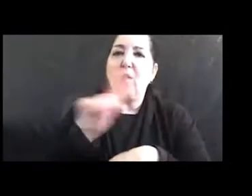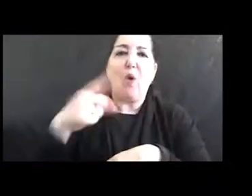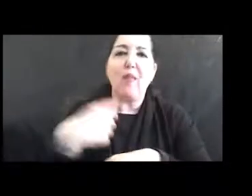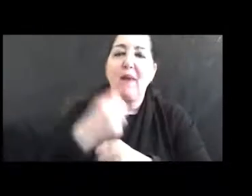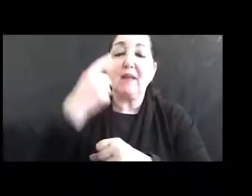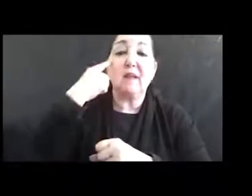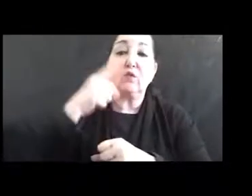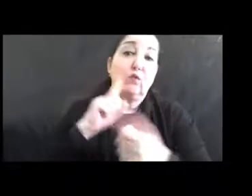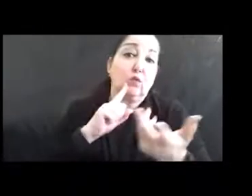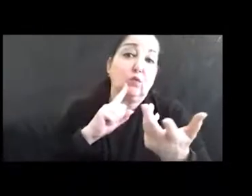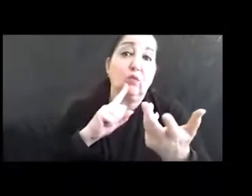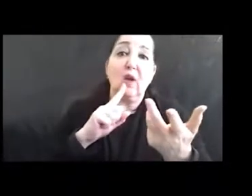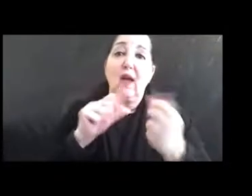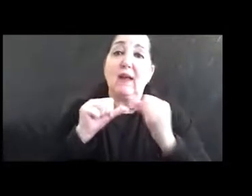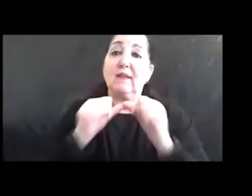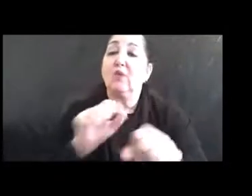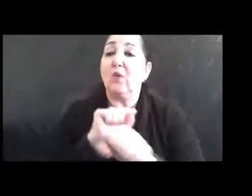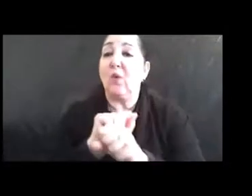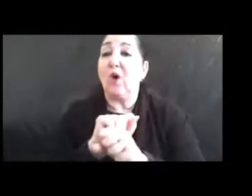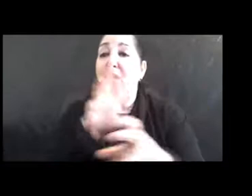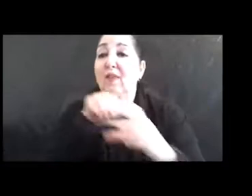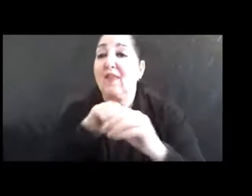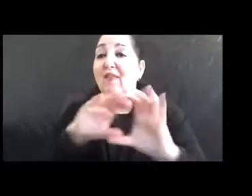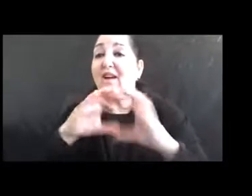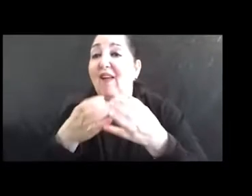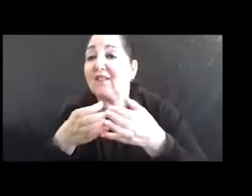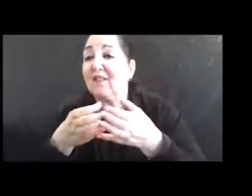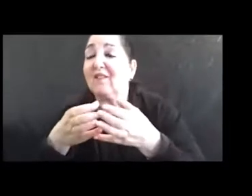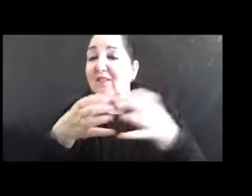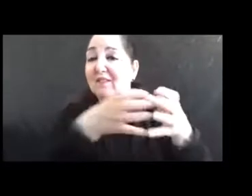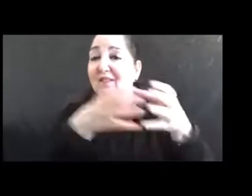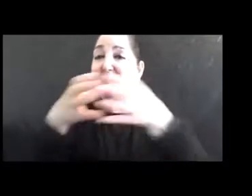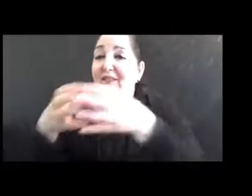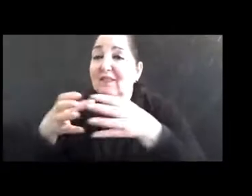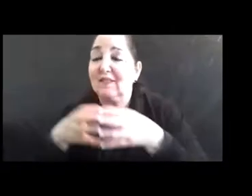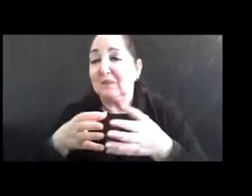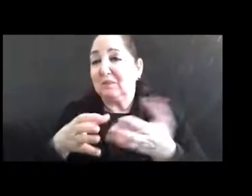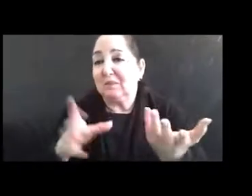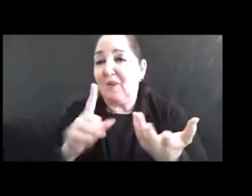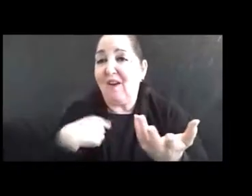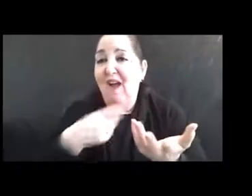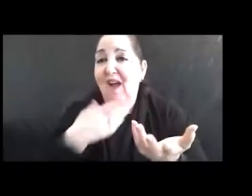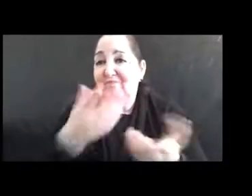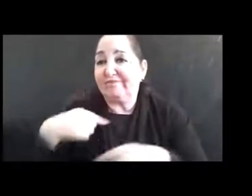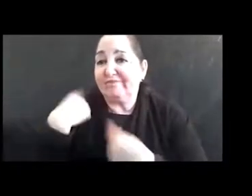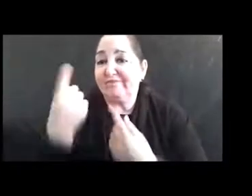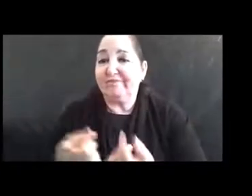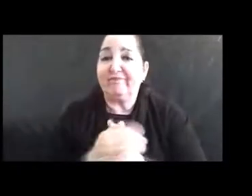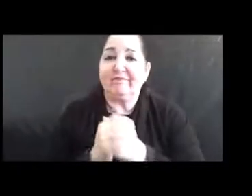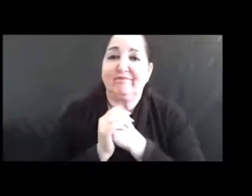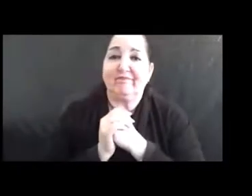secara alamiah, dan ya cukup make sense untuk tetap untuk melanjutkan kerja-kerja yang udah gue lakukan bareng sama kolektif-kolektif ini.